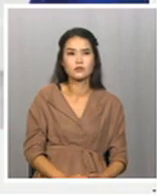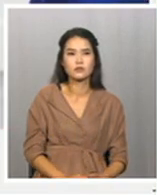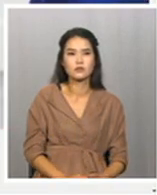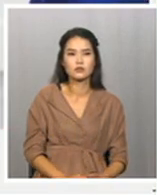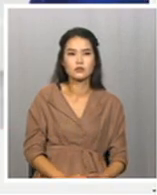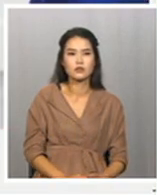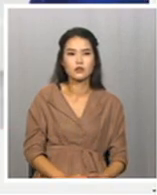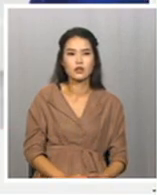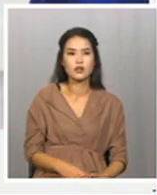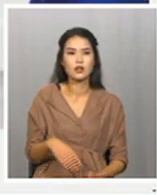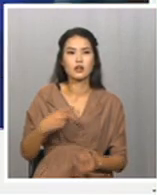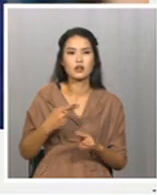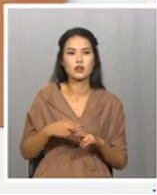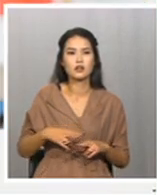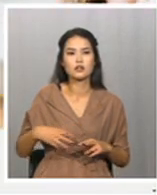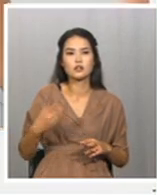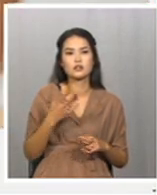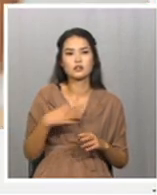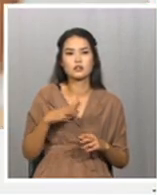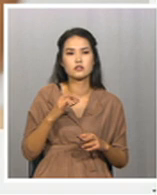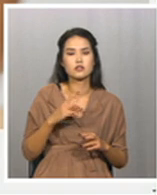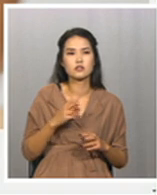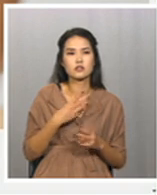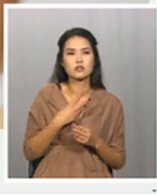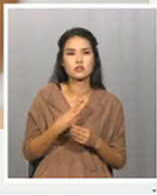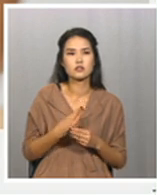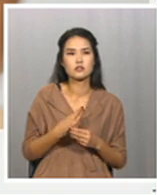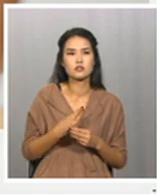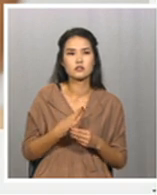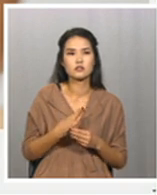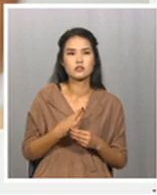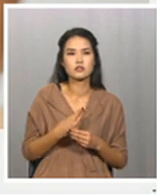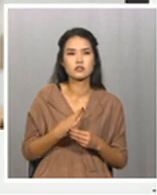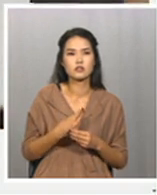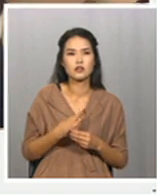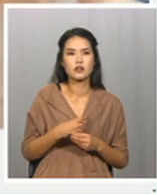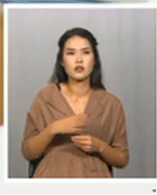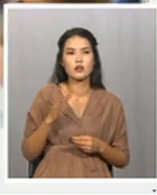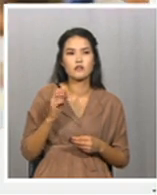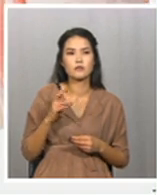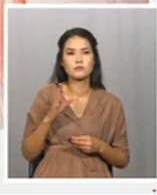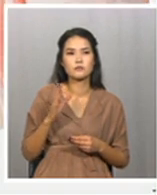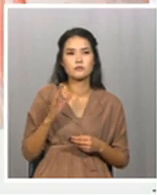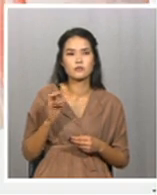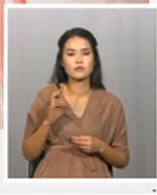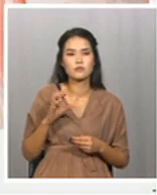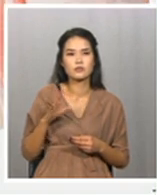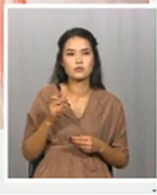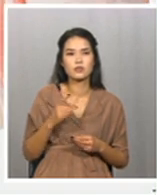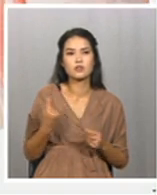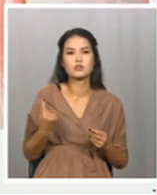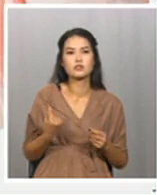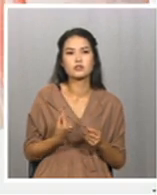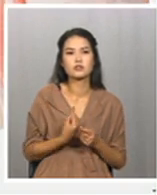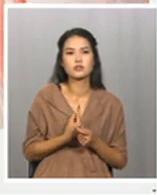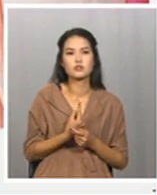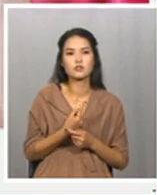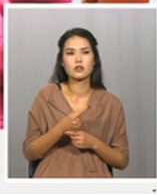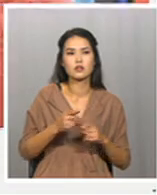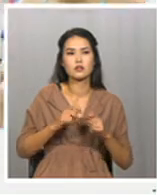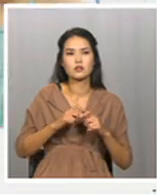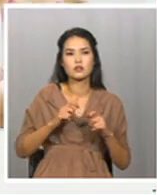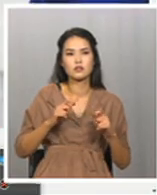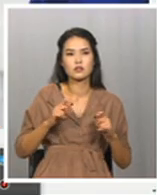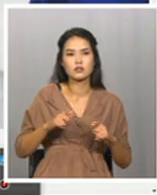Біз Wix сайт конструкторы арқылы өз веб-сайтымызды және оның алғашқы басты